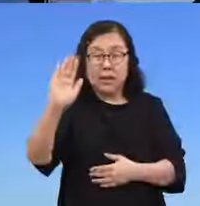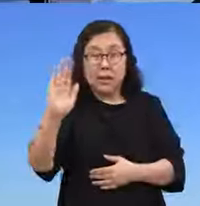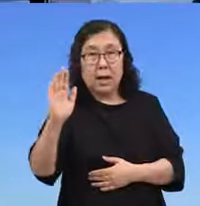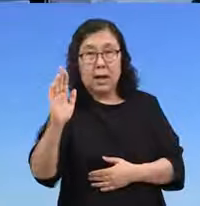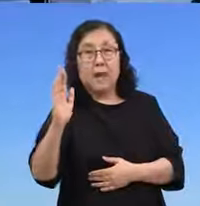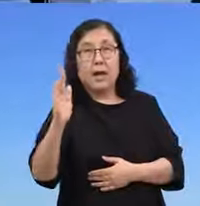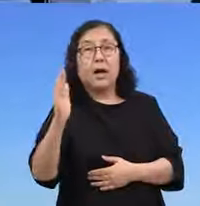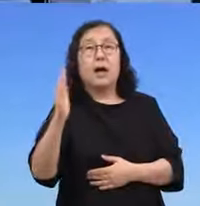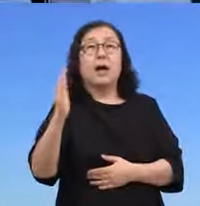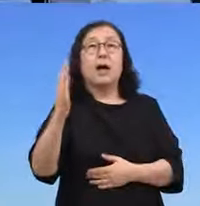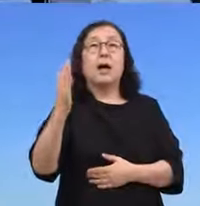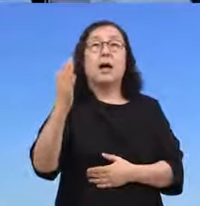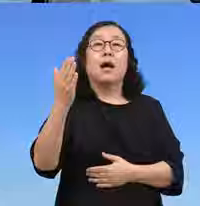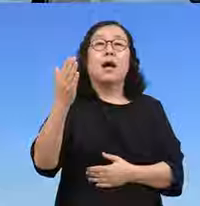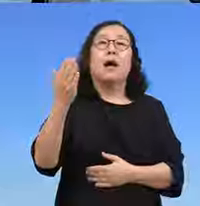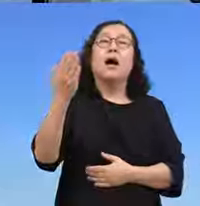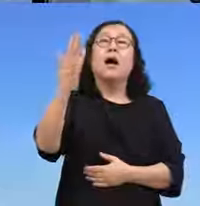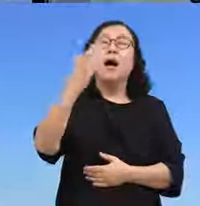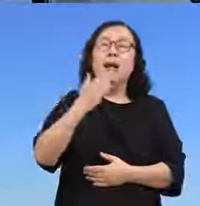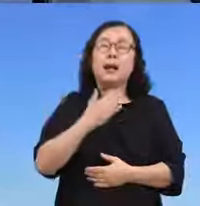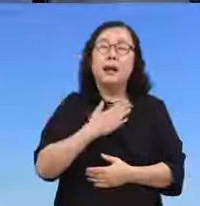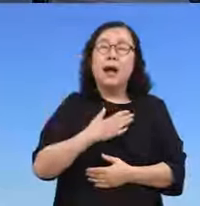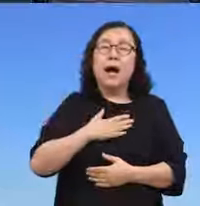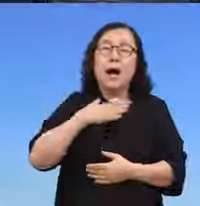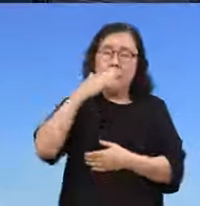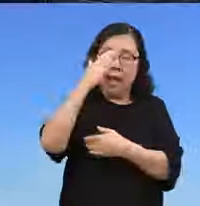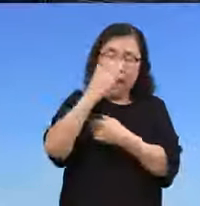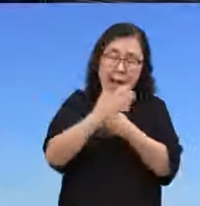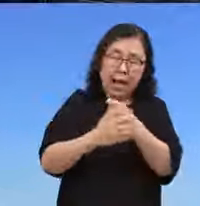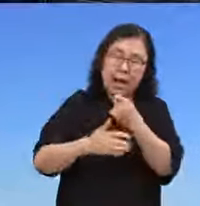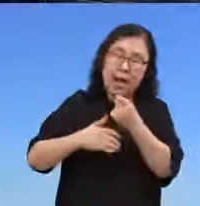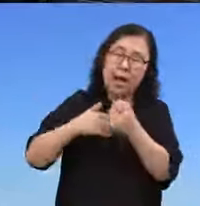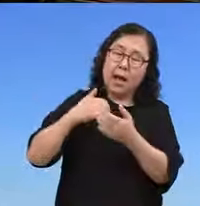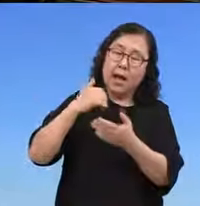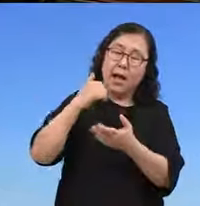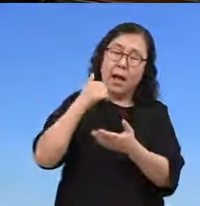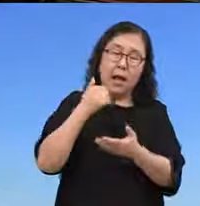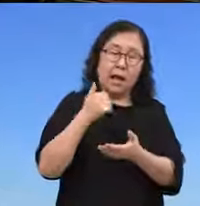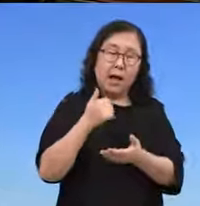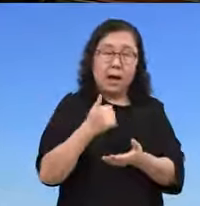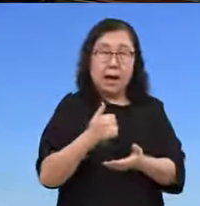그 하나님 이름을 선포하며 외칩니다. 나의 하나님,